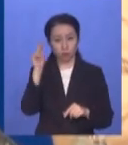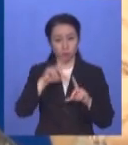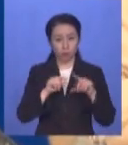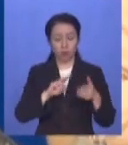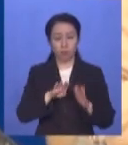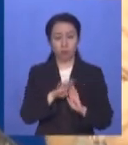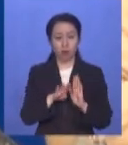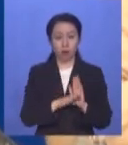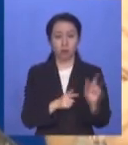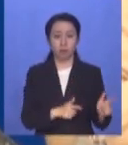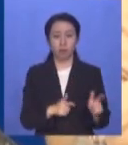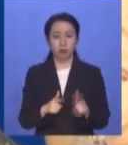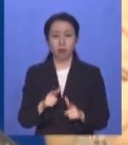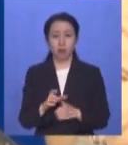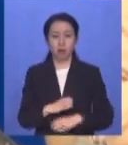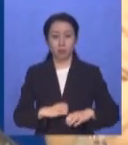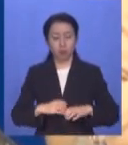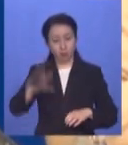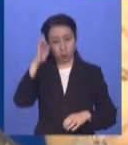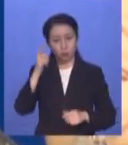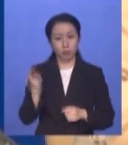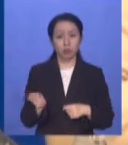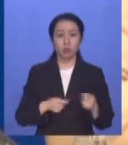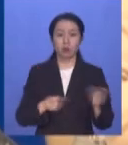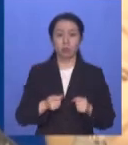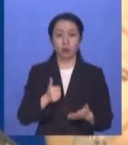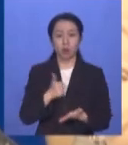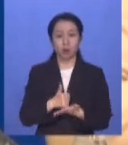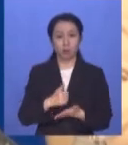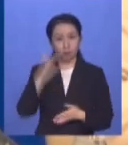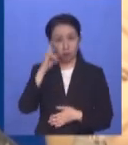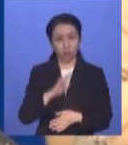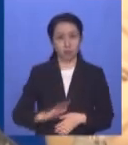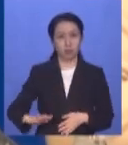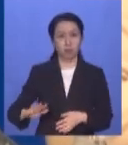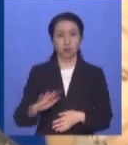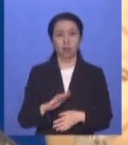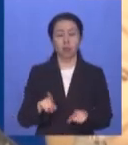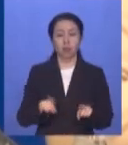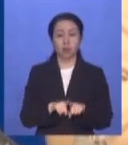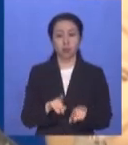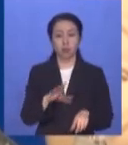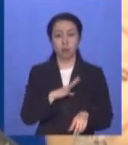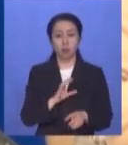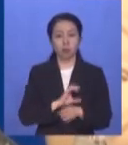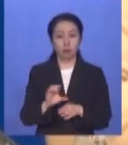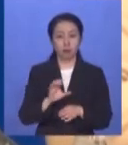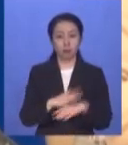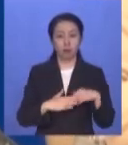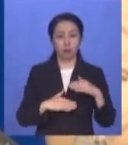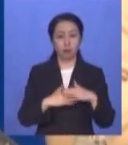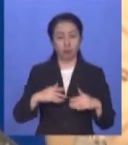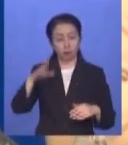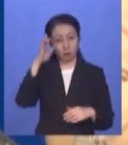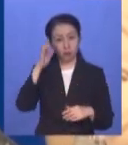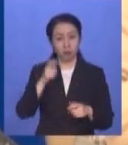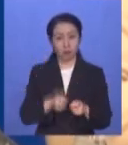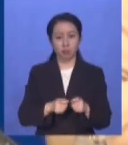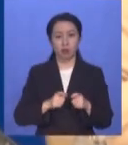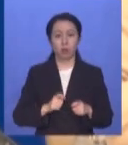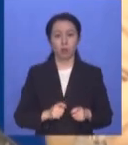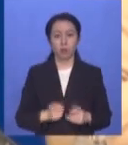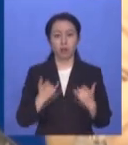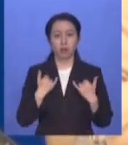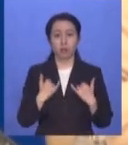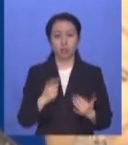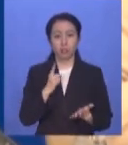программу подготовки в филиале Академии государственного управления при президенте Республики Казахстан. Также прошли производственную практику в государственных органах.